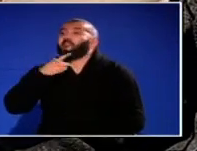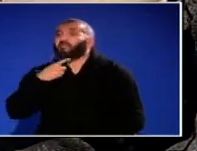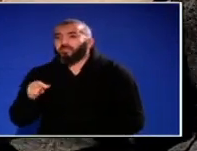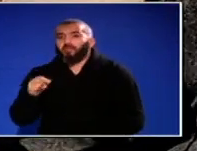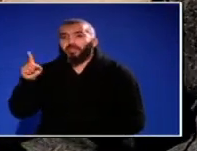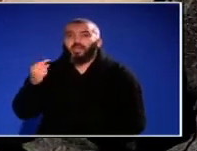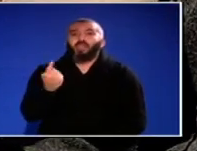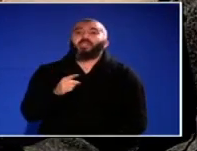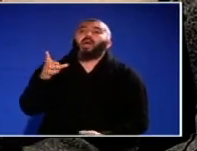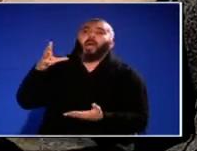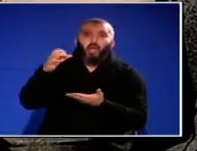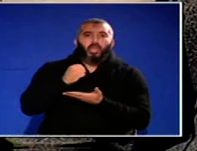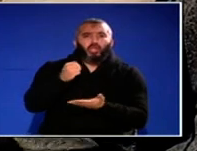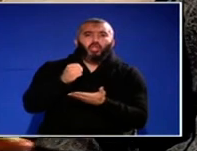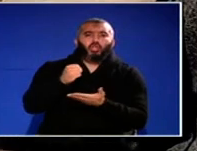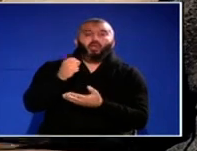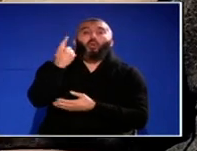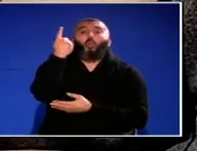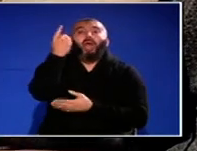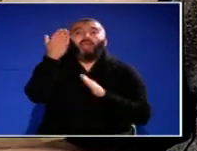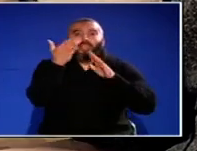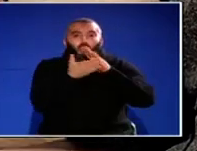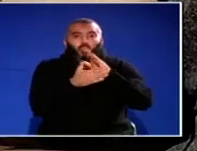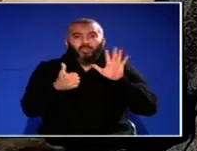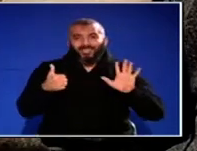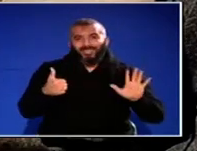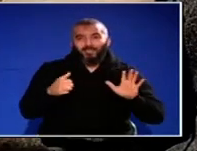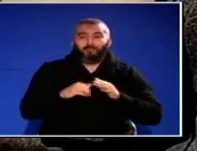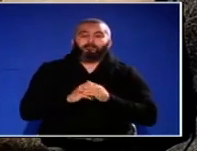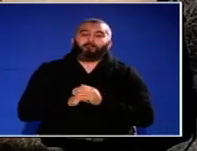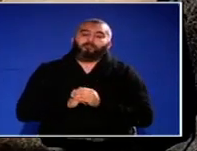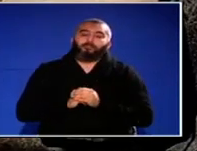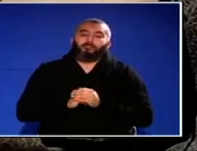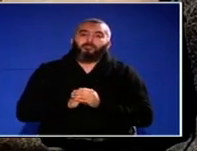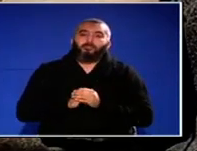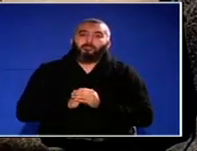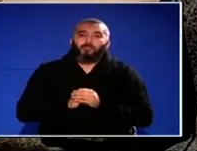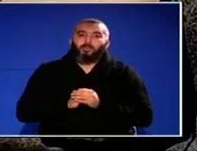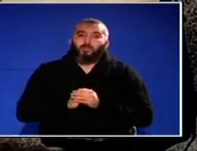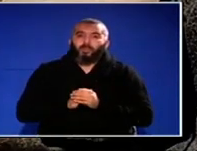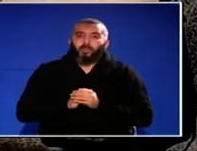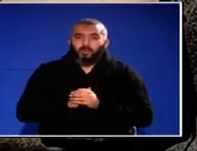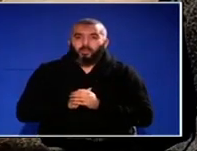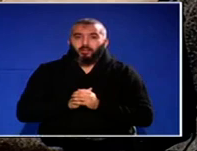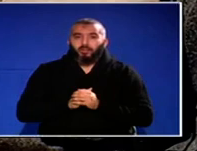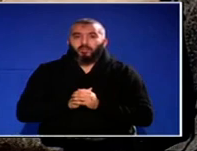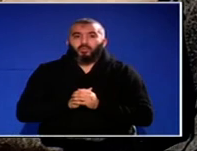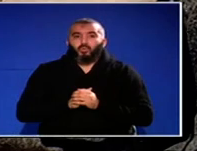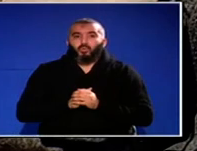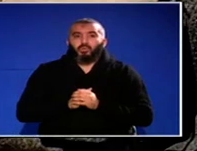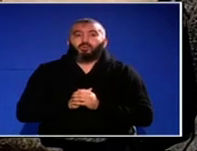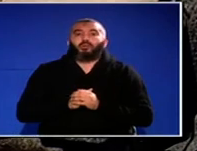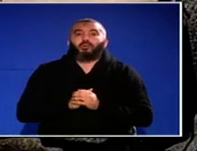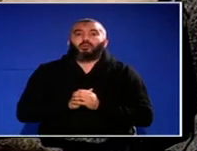وهذا ثابت لها لوجود الإخوة. لو كان ما كانش الإخوة كانت تروح للثلث، ولكن أيوة. مدام وجود الإخوة فعندها حق